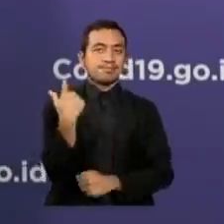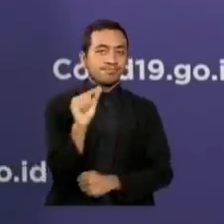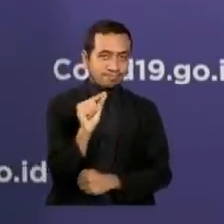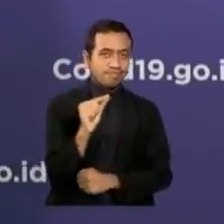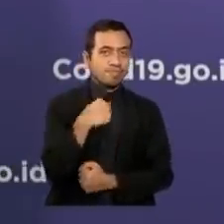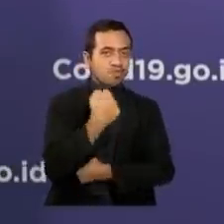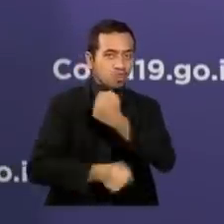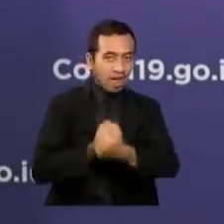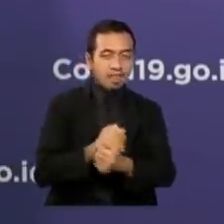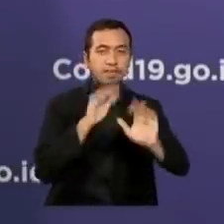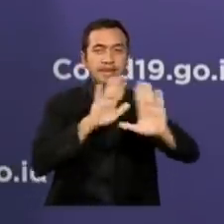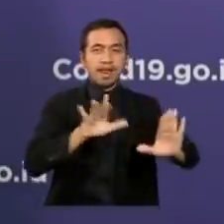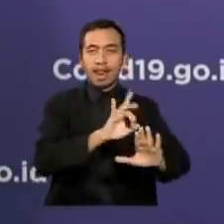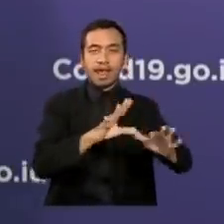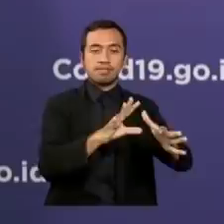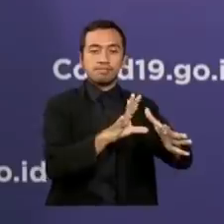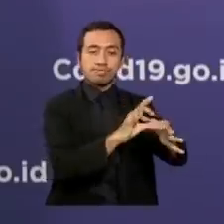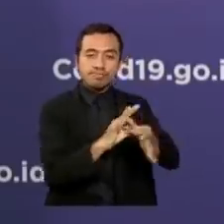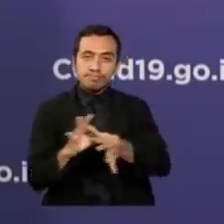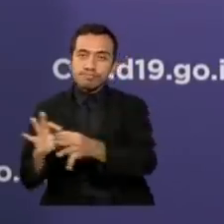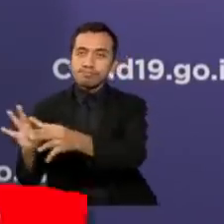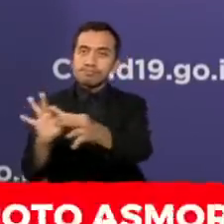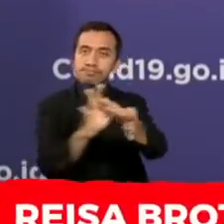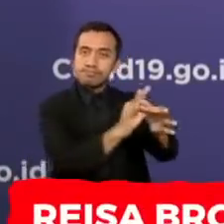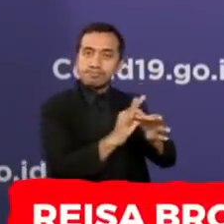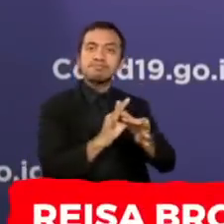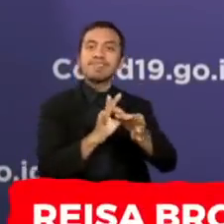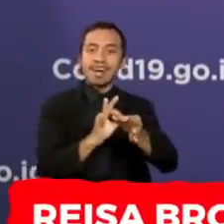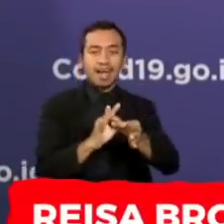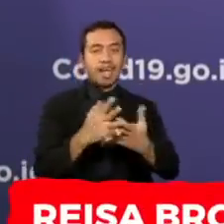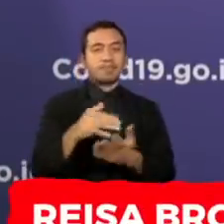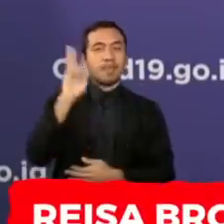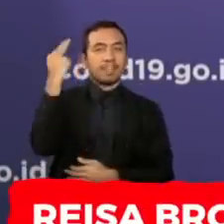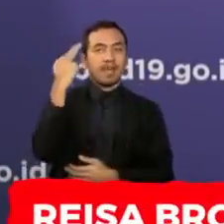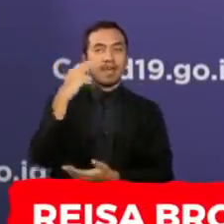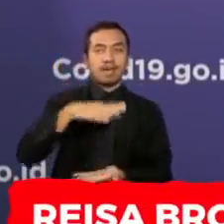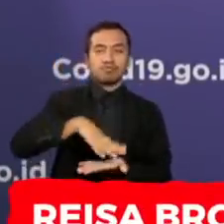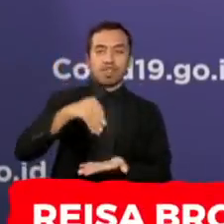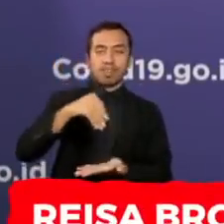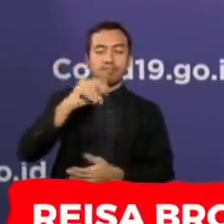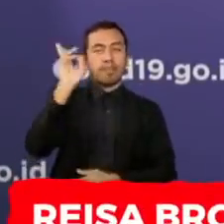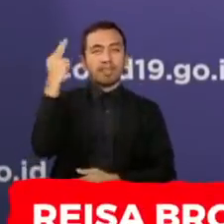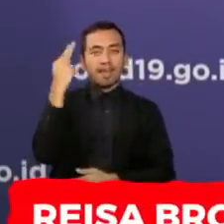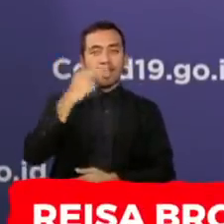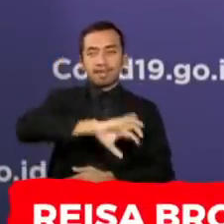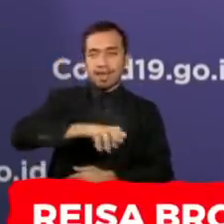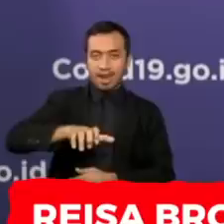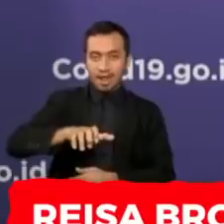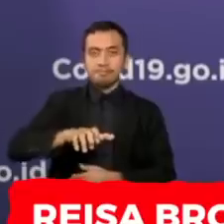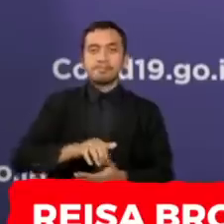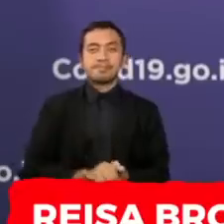tinggi kawan-kawan Media dan seluruh potensi di masyarakat baik yang berada di pusat maupun daerah atau yang kami sebut